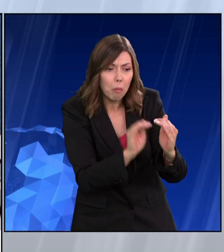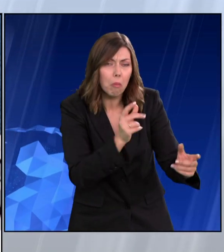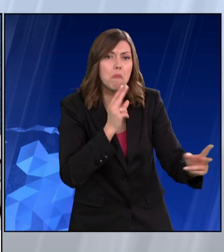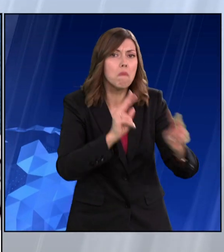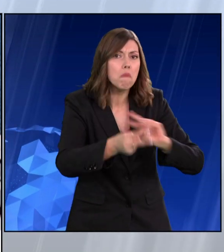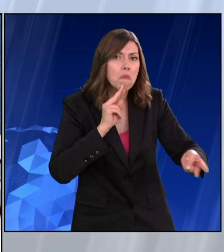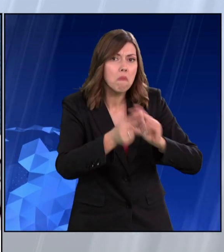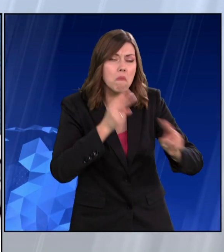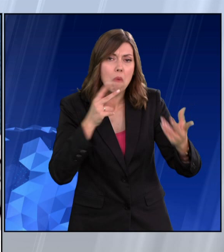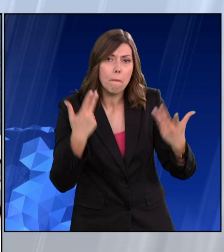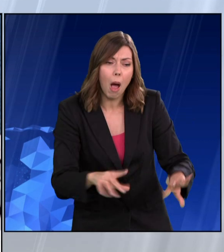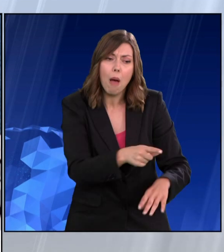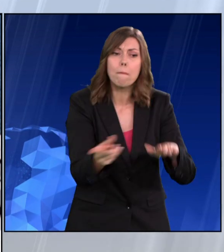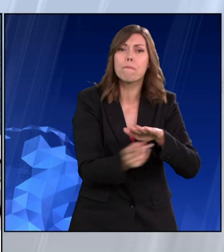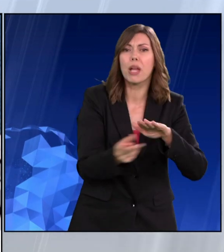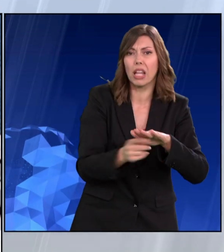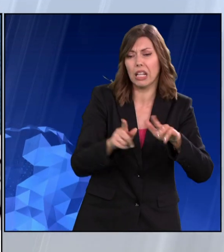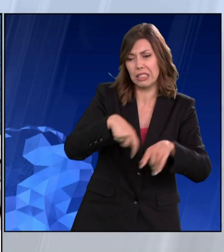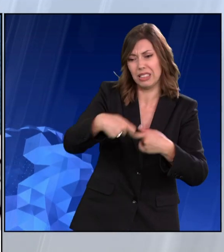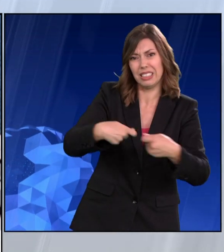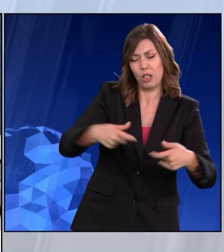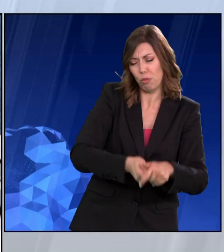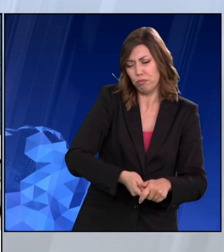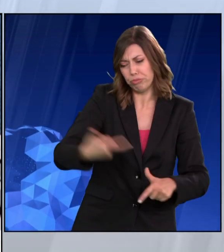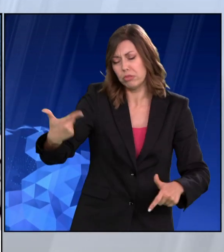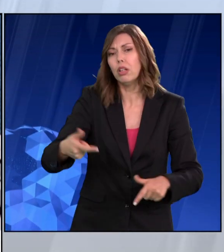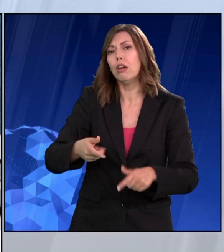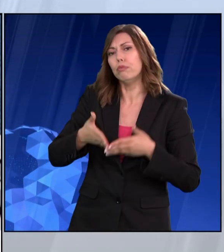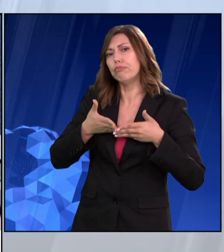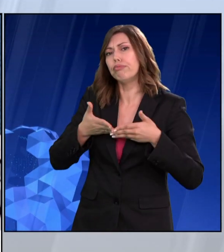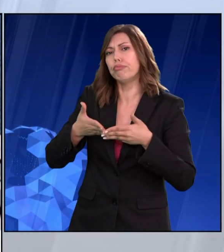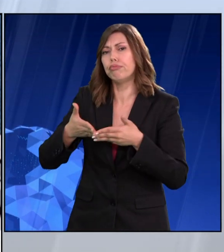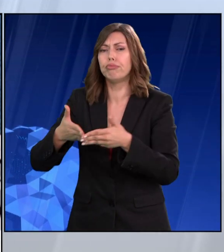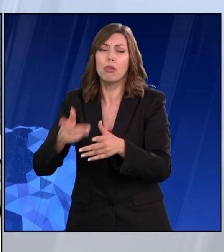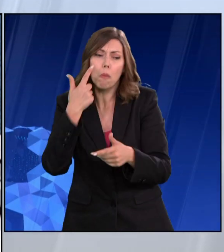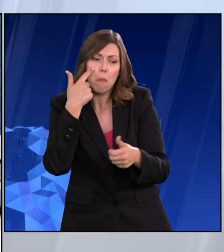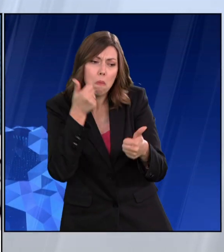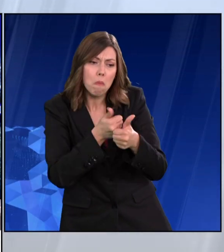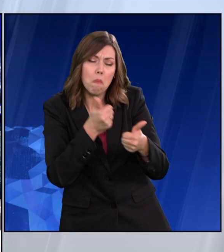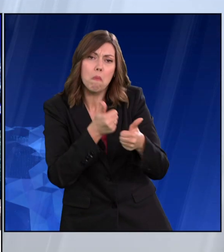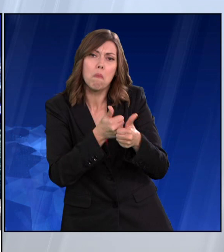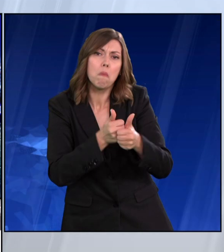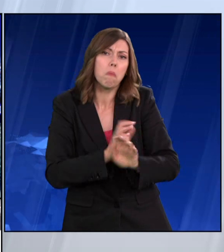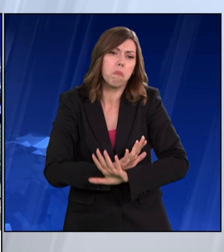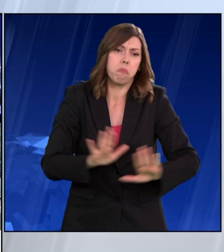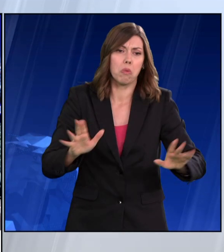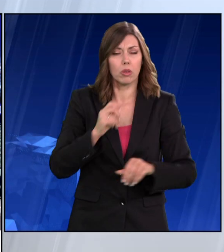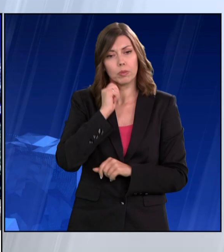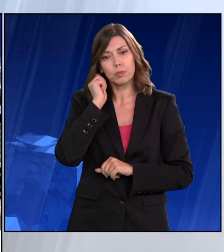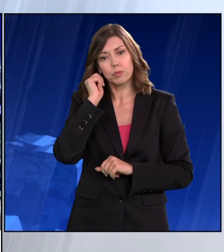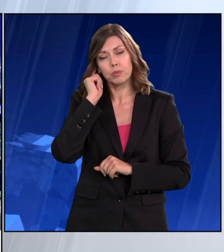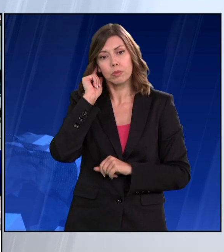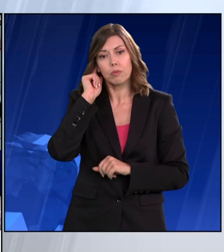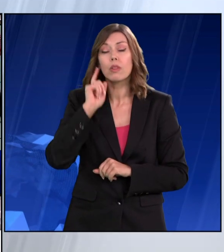ίδιους τους μετανάστες, το περιπολικό σκάφος απομακρύνθηκε και παρακολουθούσε το αλιευτικό από κοντινή απόσταση. Κατά τη στιγμή της βήθησης δεν